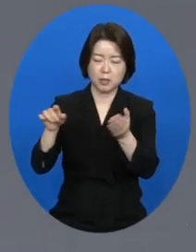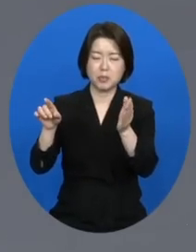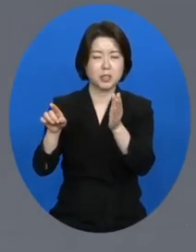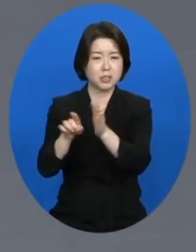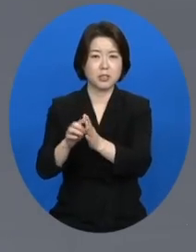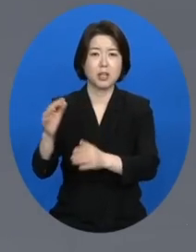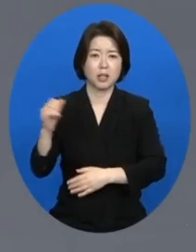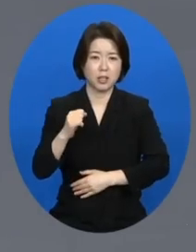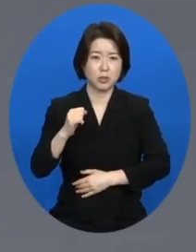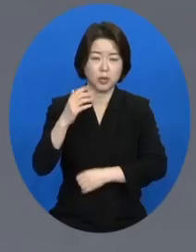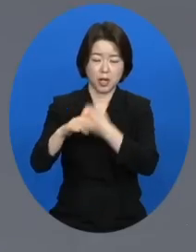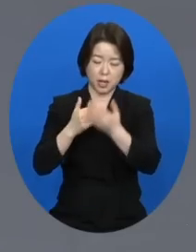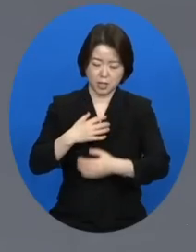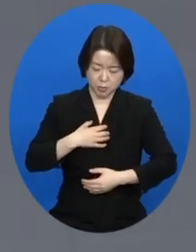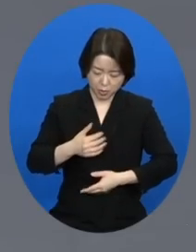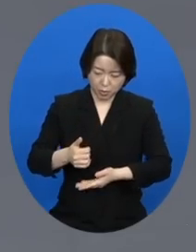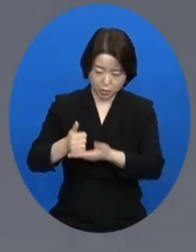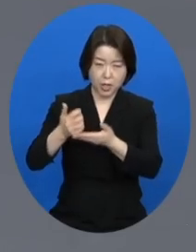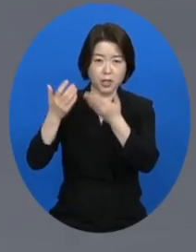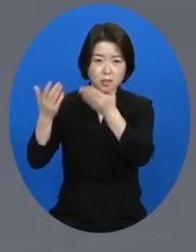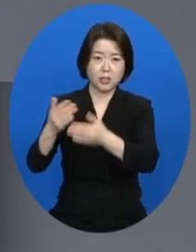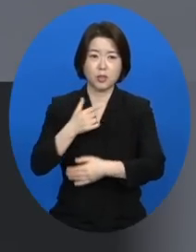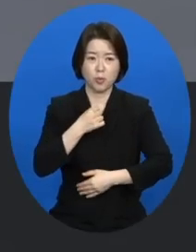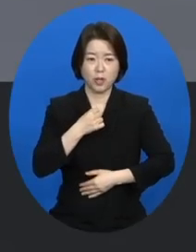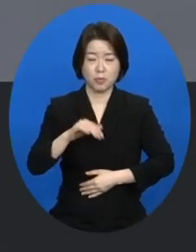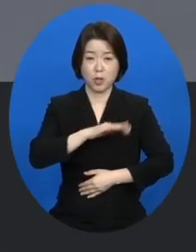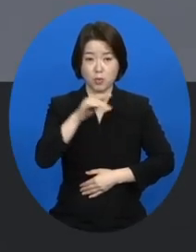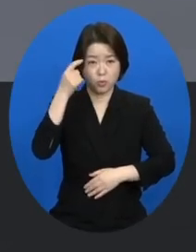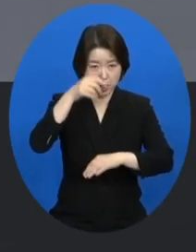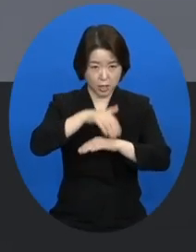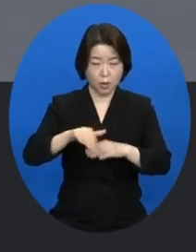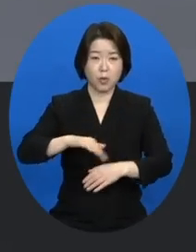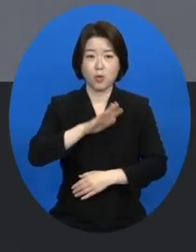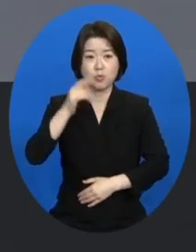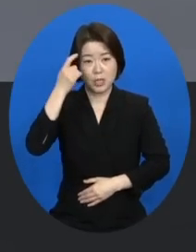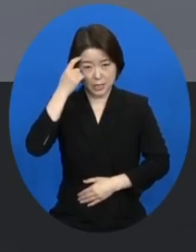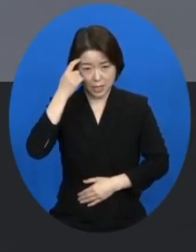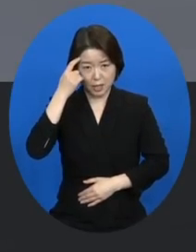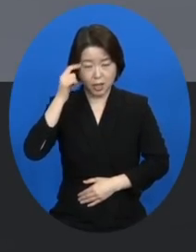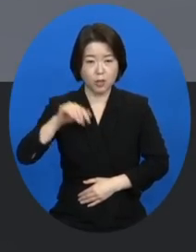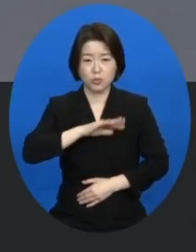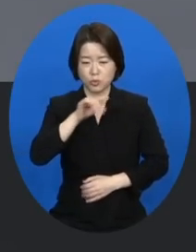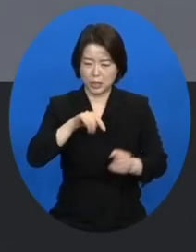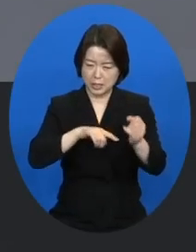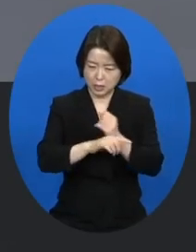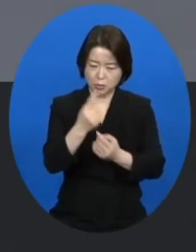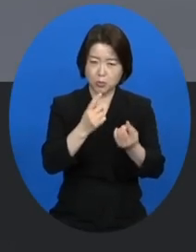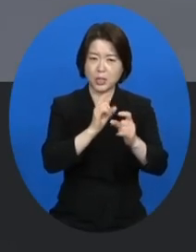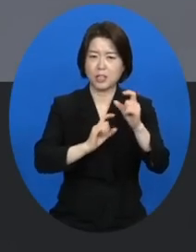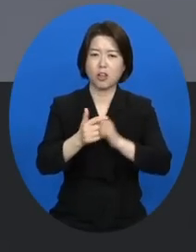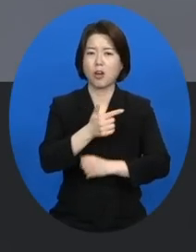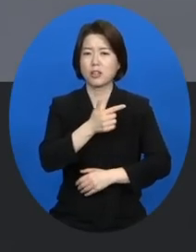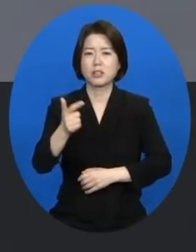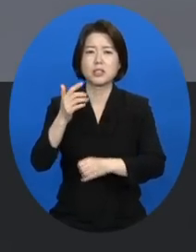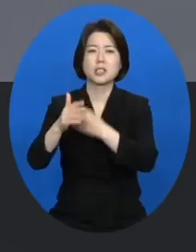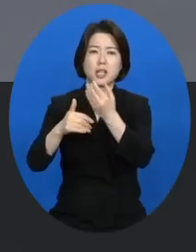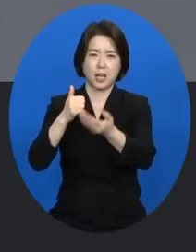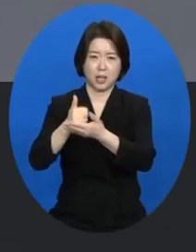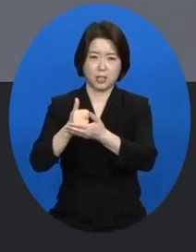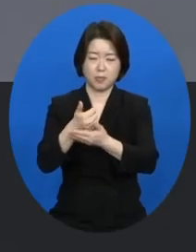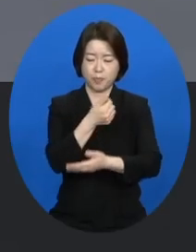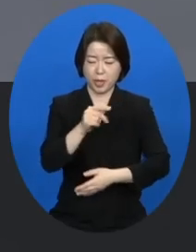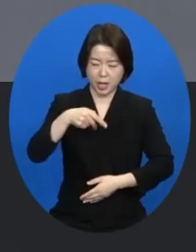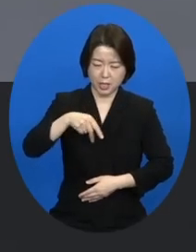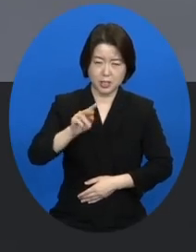하나님을 경외하기를 원합니다. 우리의 계획과 우리의 생각과 우리의 뜻보다 크신 하나님, 하샤바라고